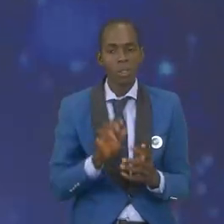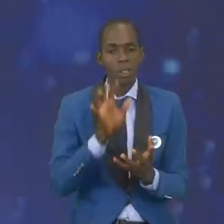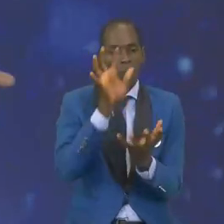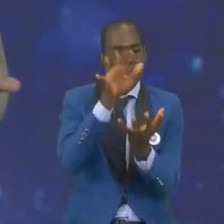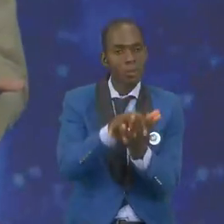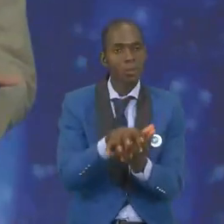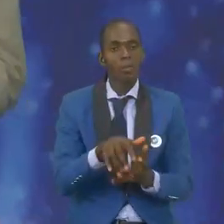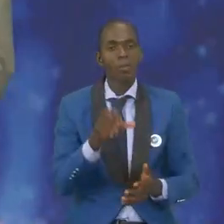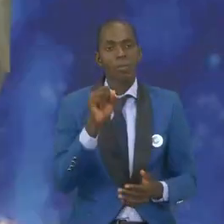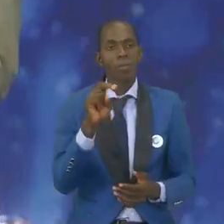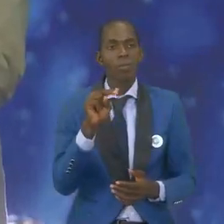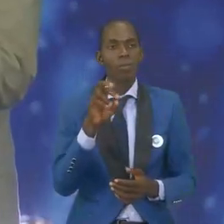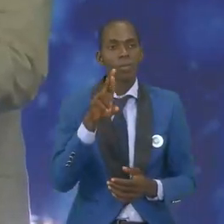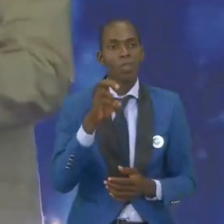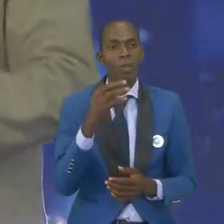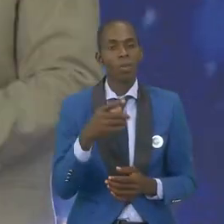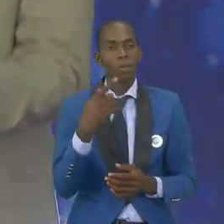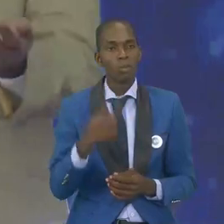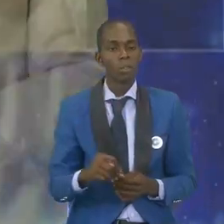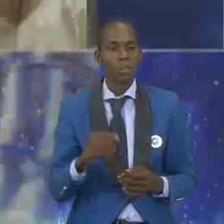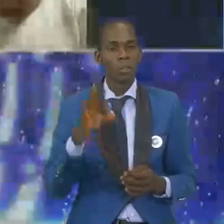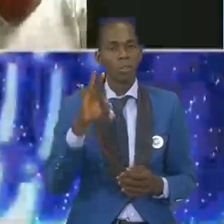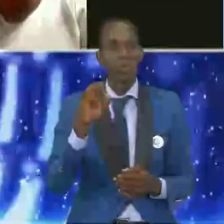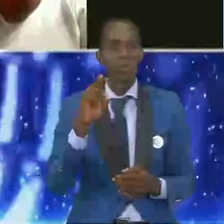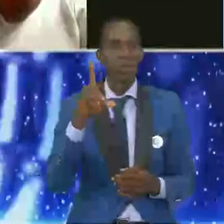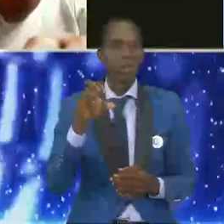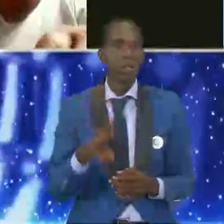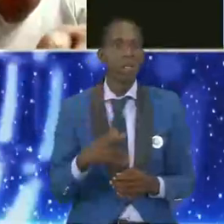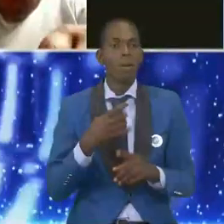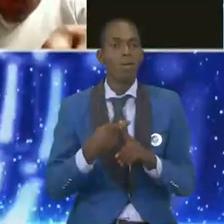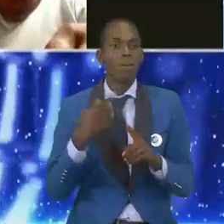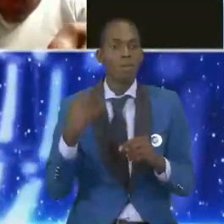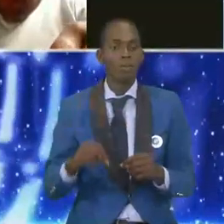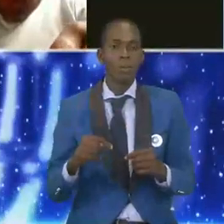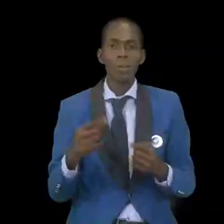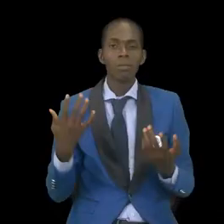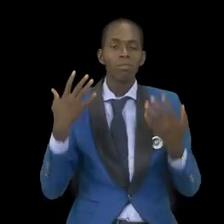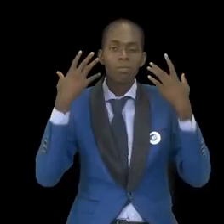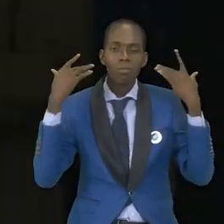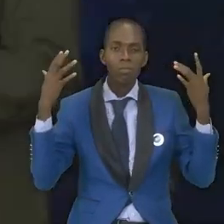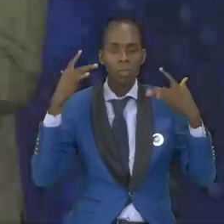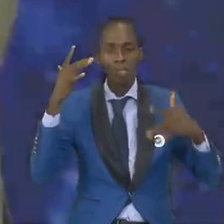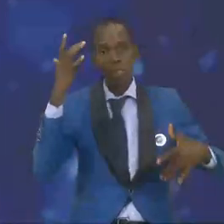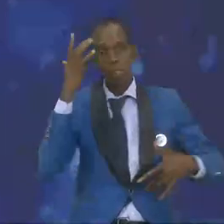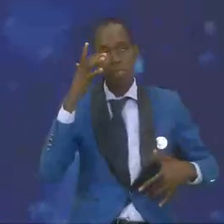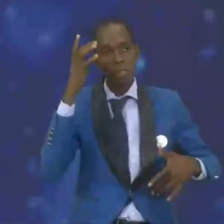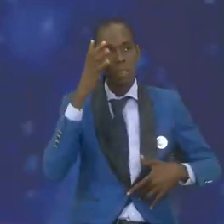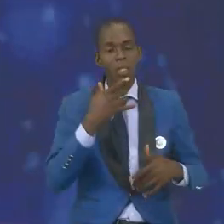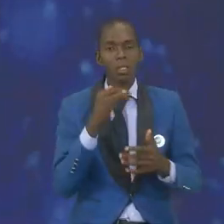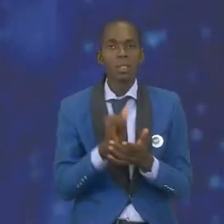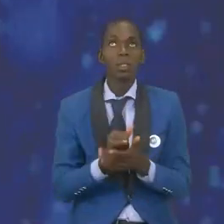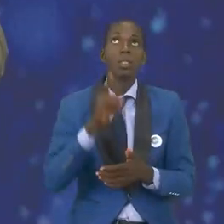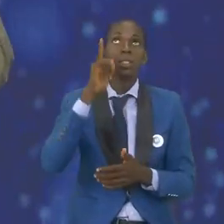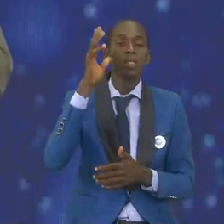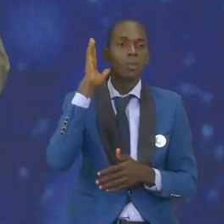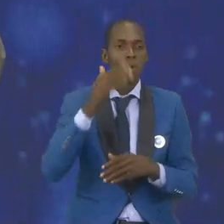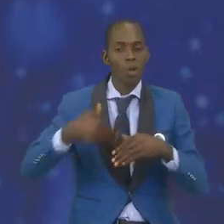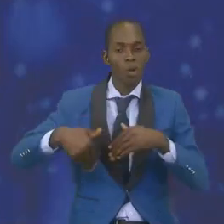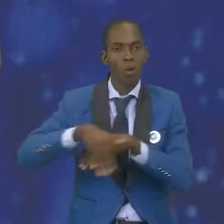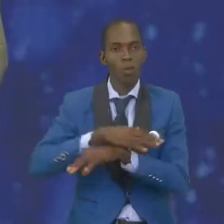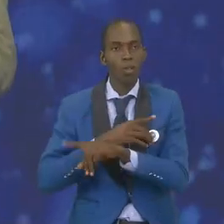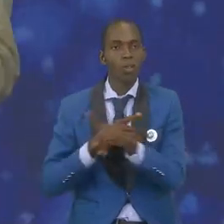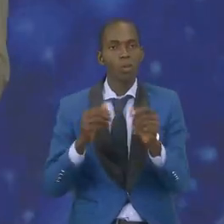sans aucun doute, car c'est lui qui te délivre du filet de l'oiseleur, de la peste et de ses ravages. Verset 4